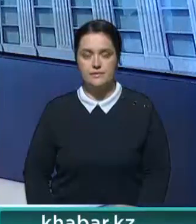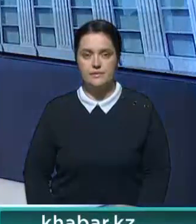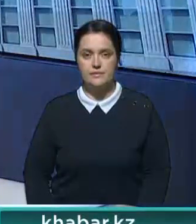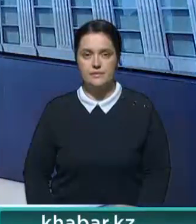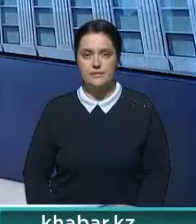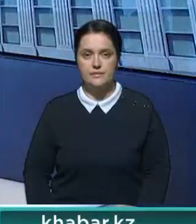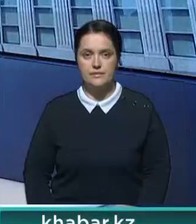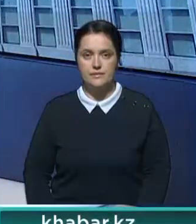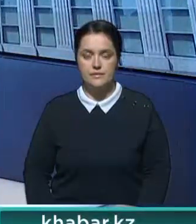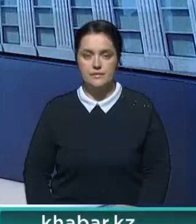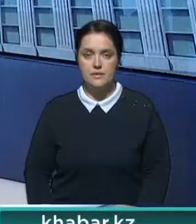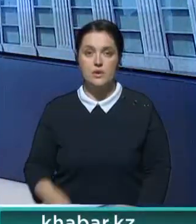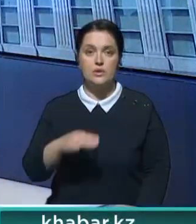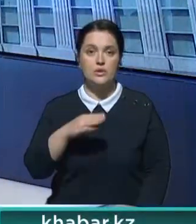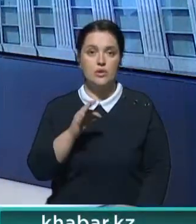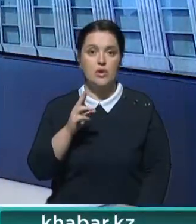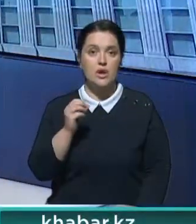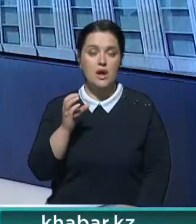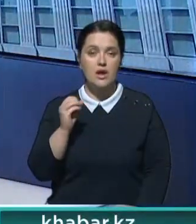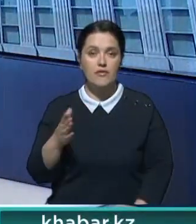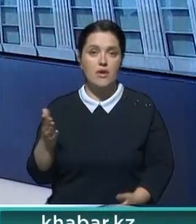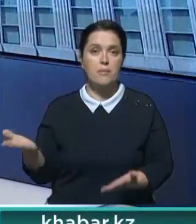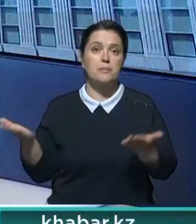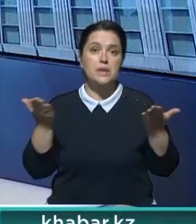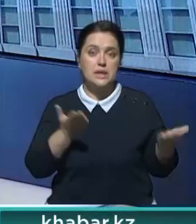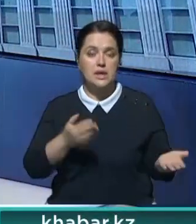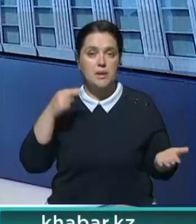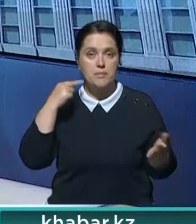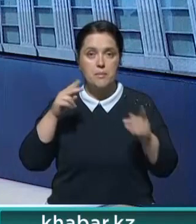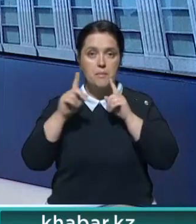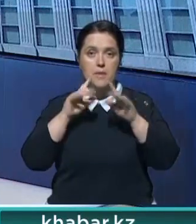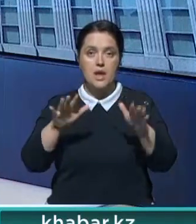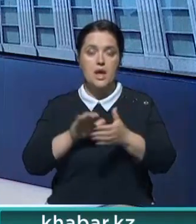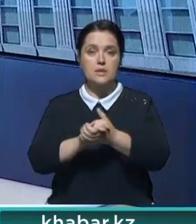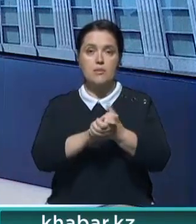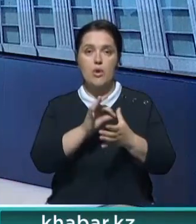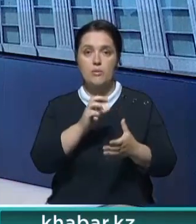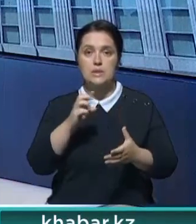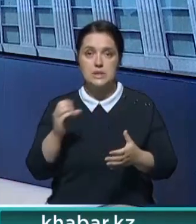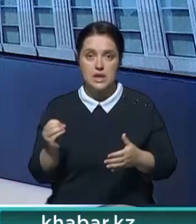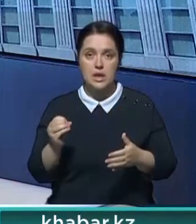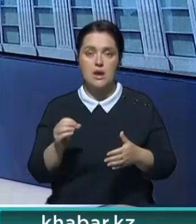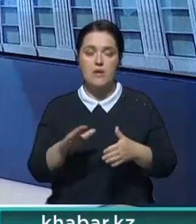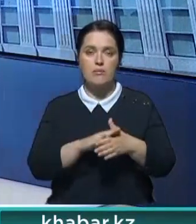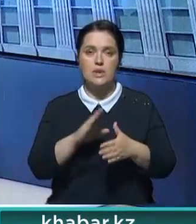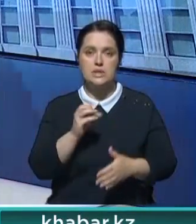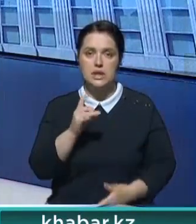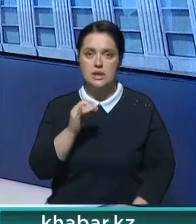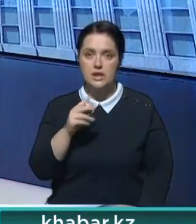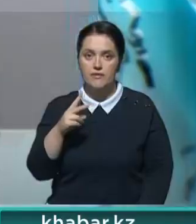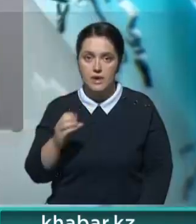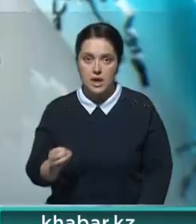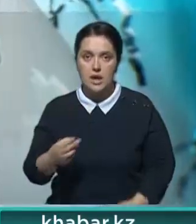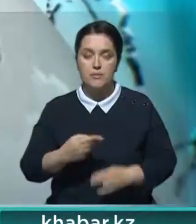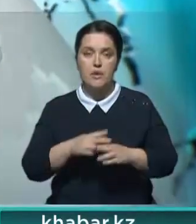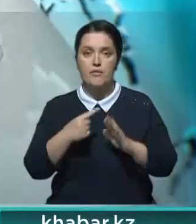Начнем обо всем по порядку. Касым-Жомарт Токаев принял президента парламентской ассамблеи ОБСЕ Маргарету Седельферт. Стороны рассмотрели